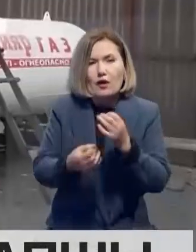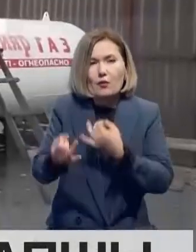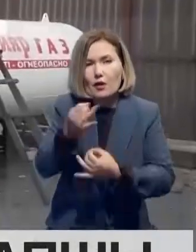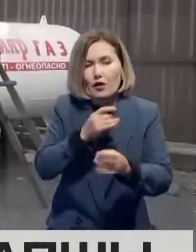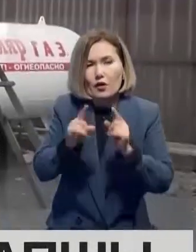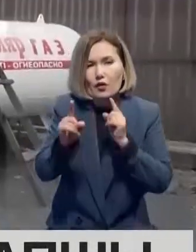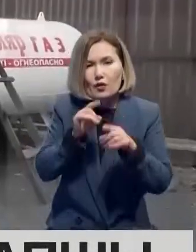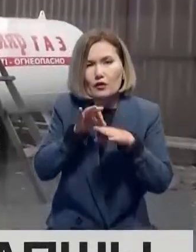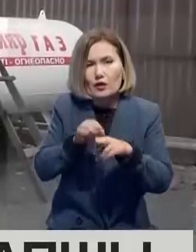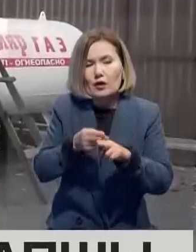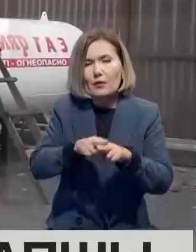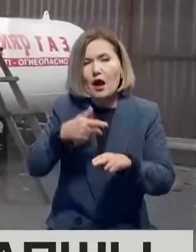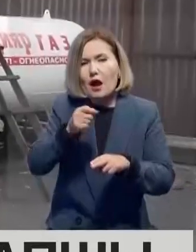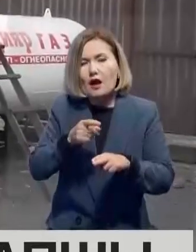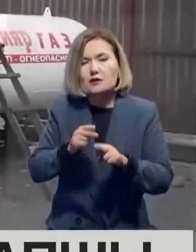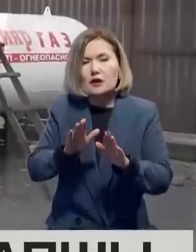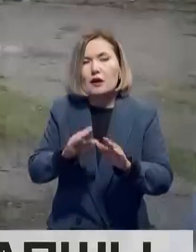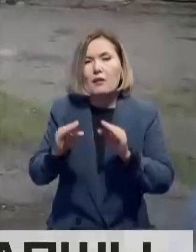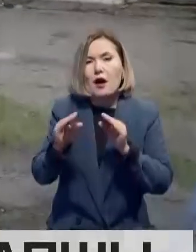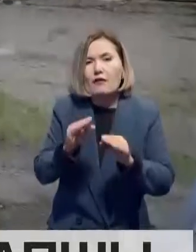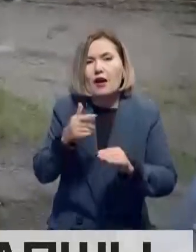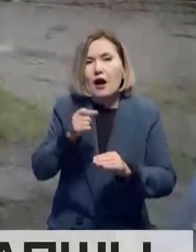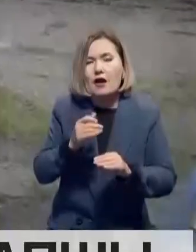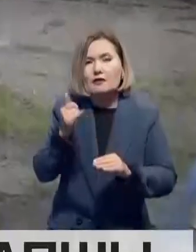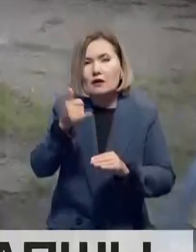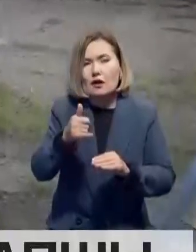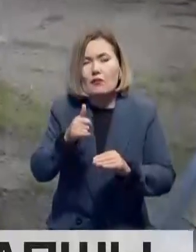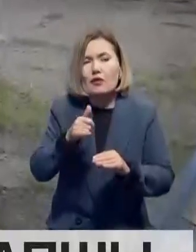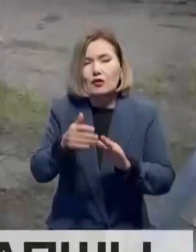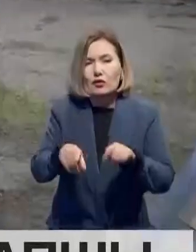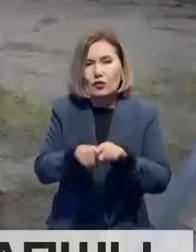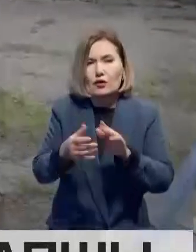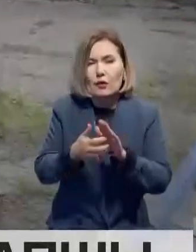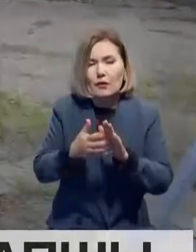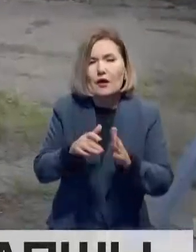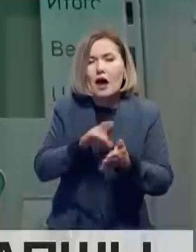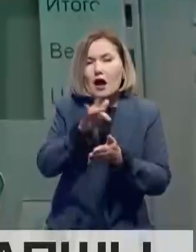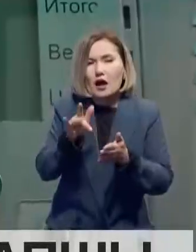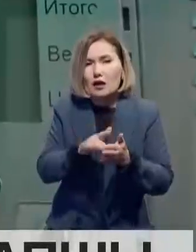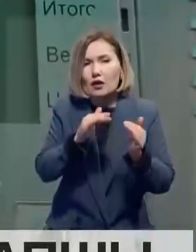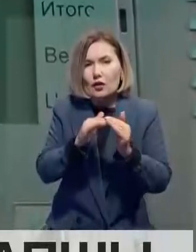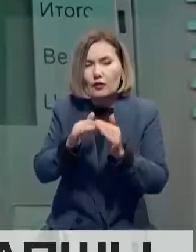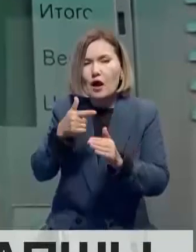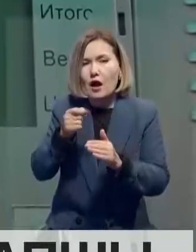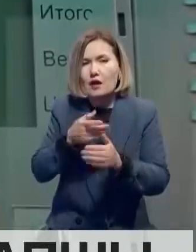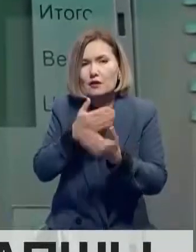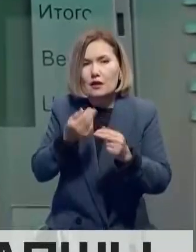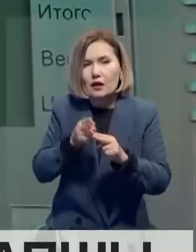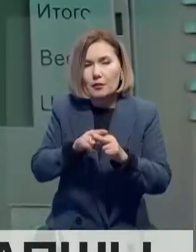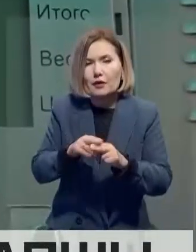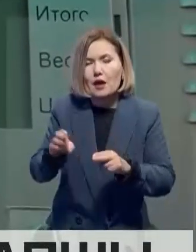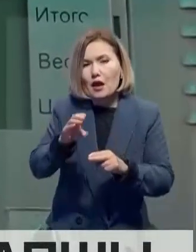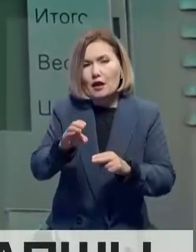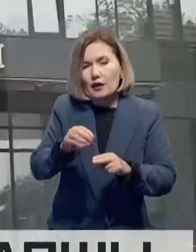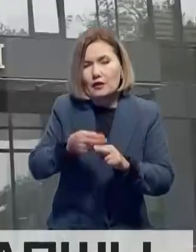шұғыл кеңес өткізді. Көгілдір отын тек автогаз құю бекеттерінде ғана емес, қаладағы кейбір көпқабатты үйлерде де жоқ. Газ таратушы